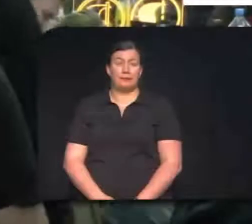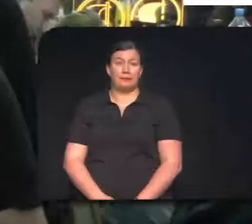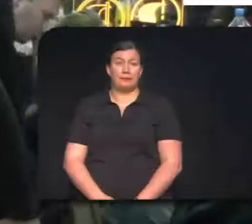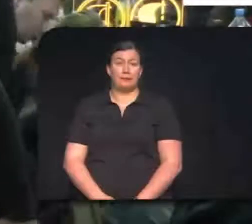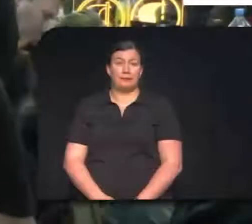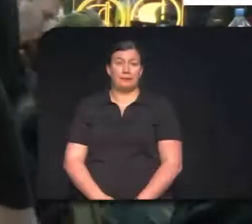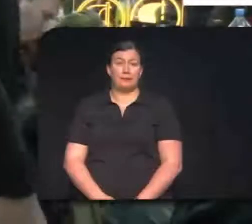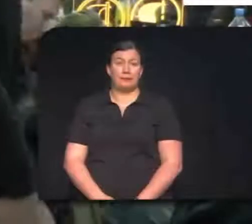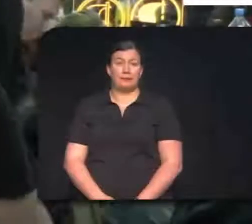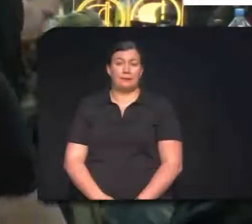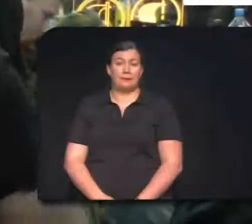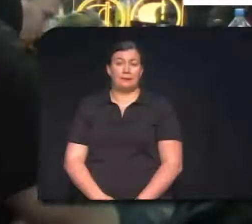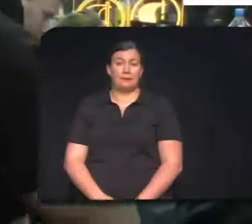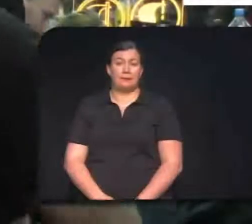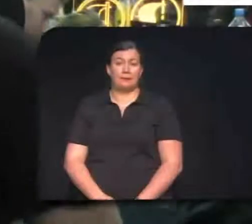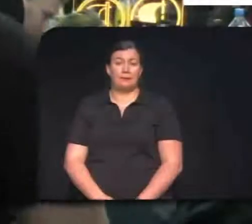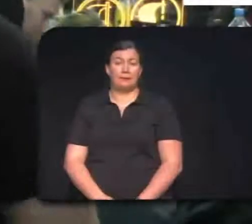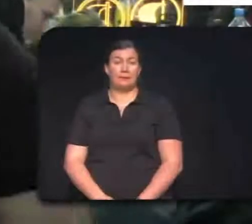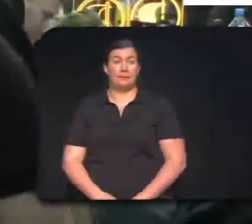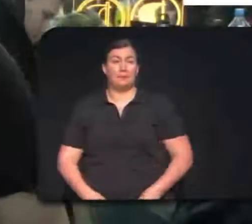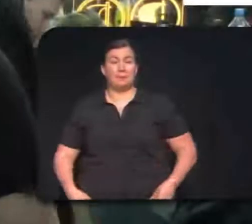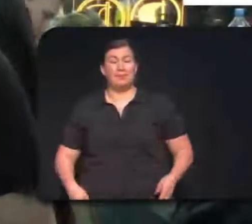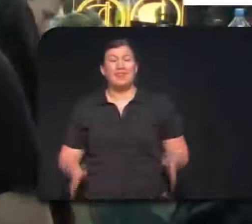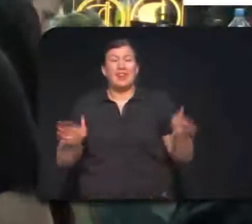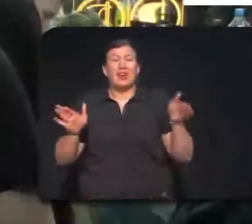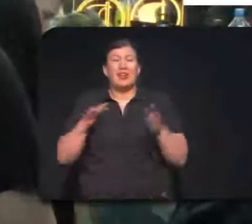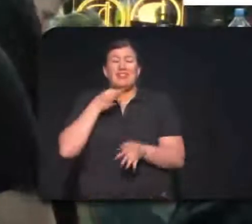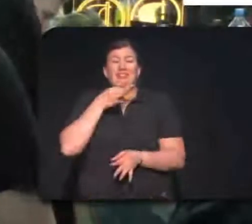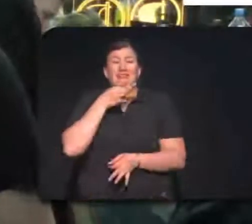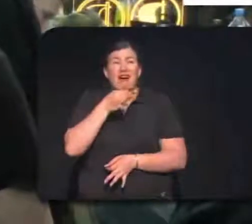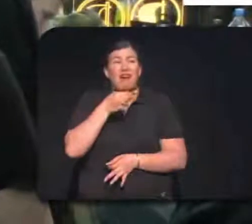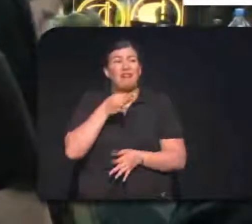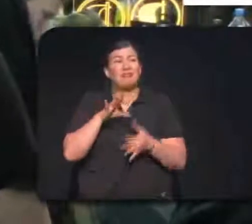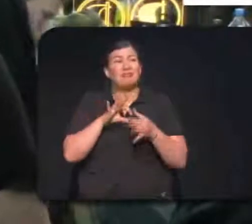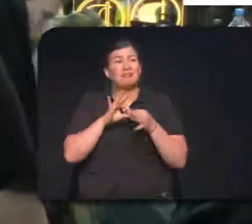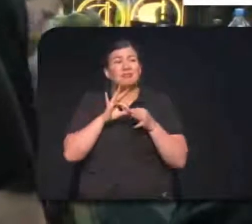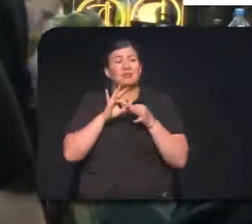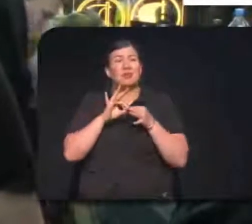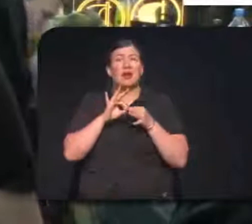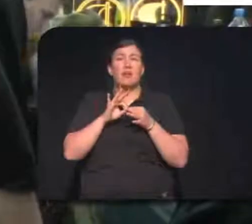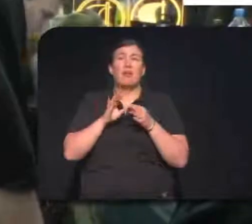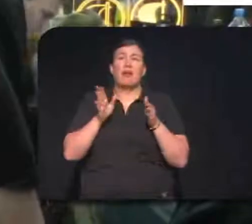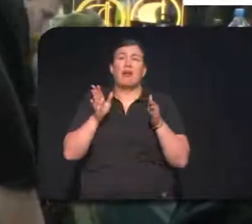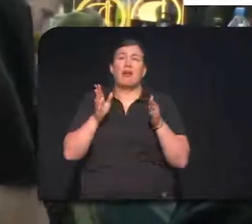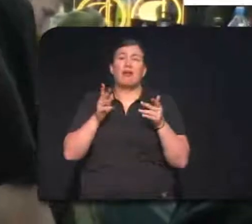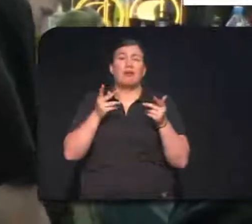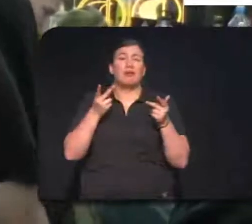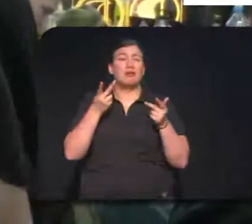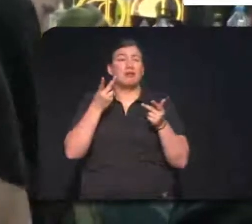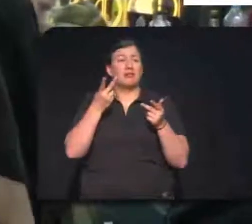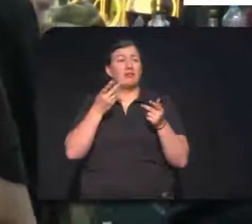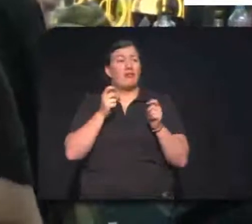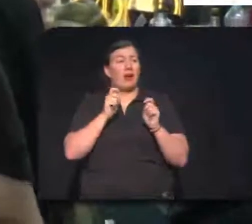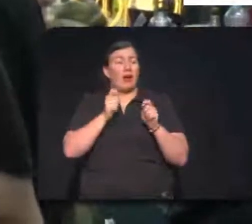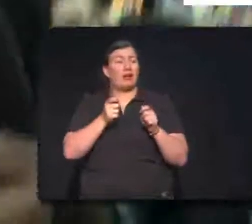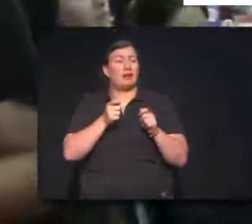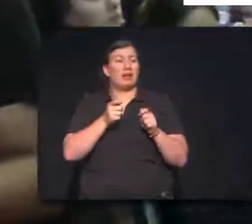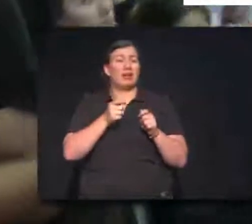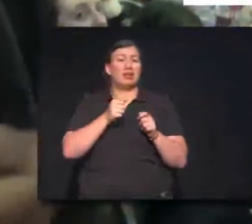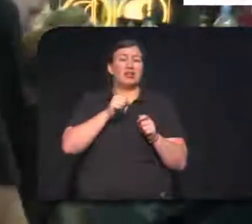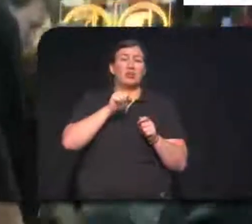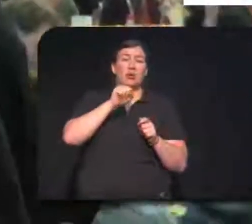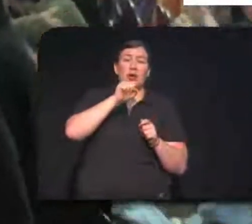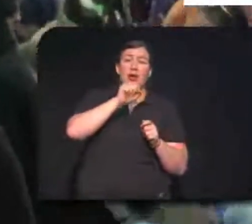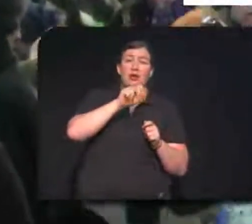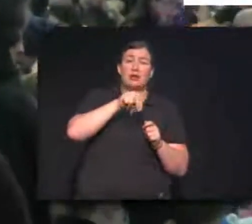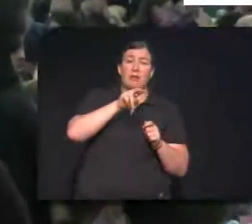ist offen kurze Frage was ist mit den beiden Anträgen zur hardcore-essen.v Stimme die auch noch mal ab